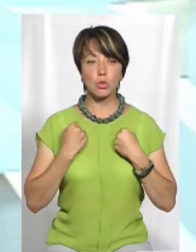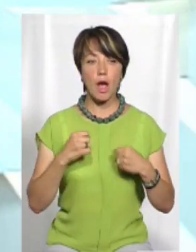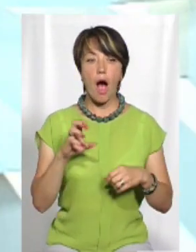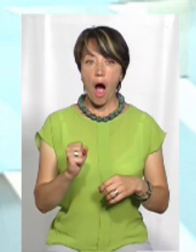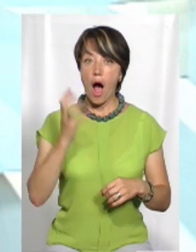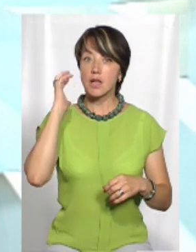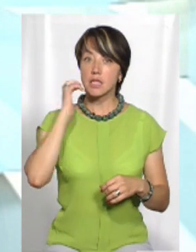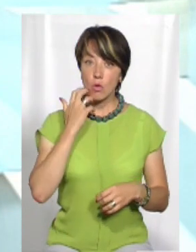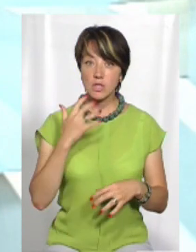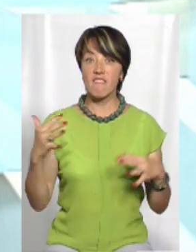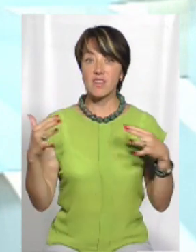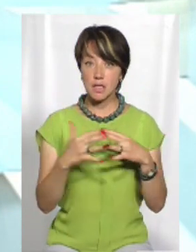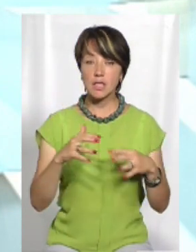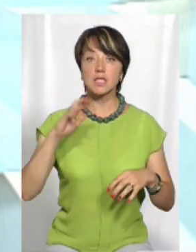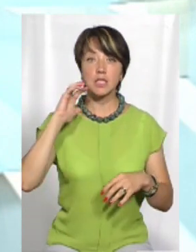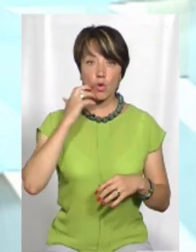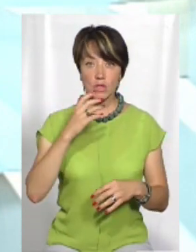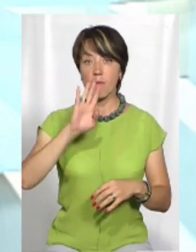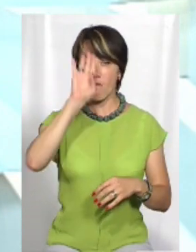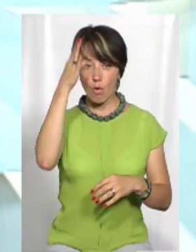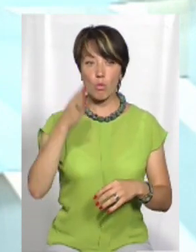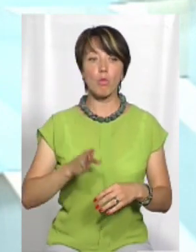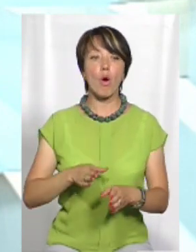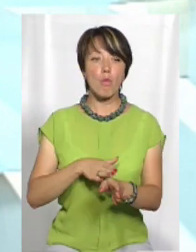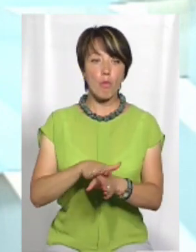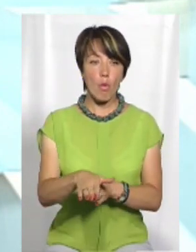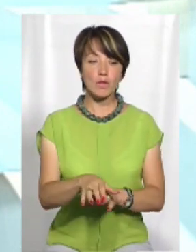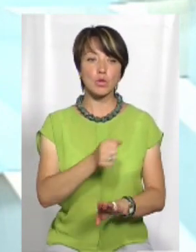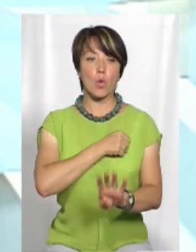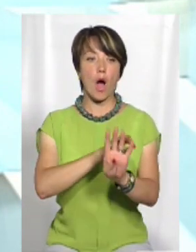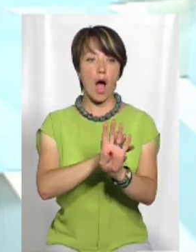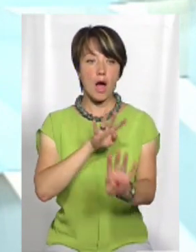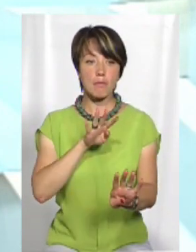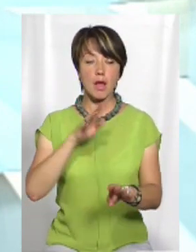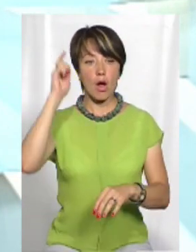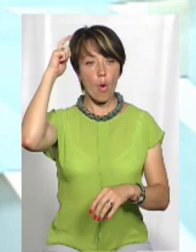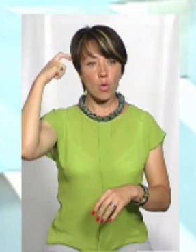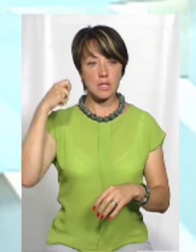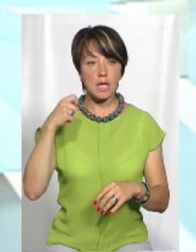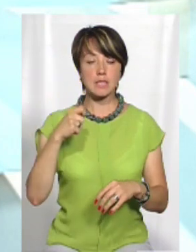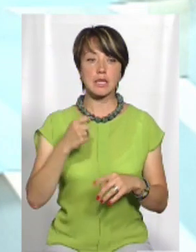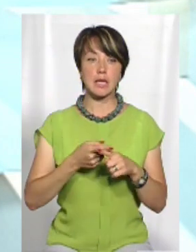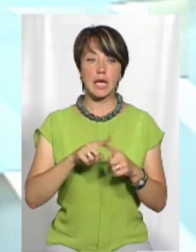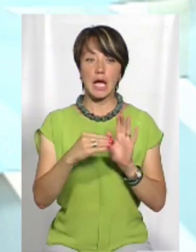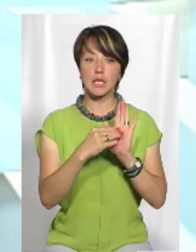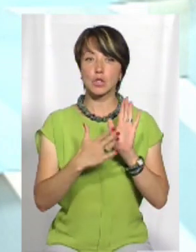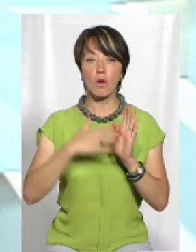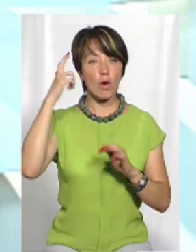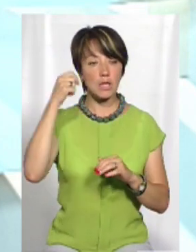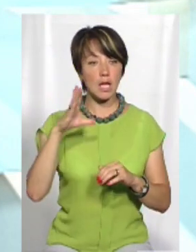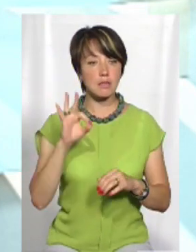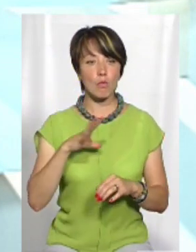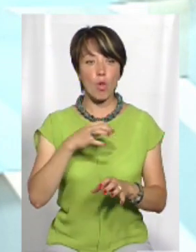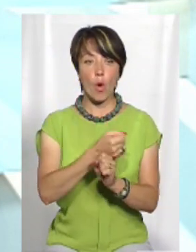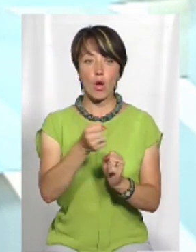при серйозній війні з серйозним противником, зрозуміло, повністю армія, козацька армія, або це реєстрове козацтво, воно